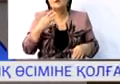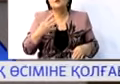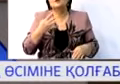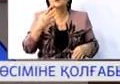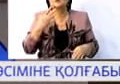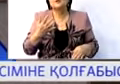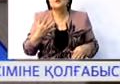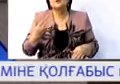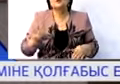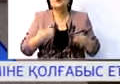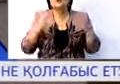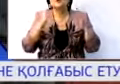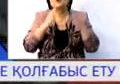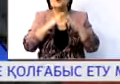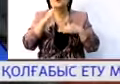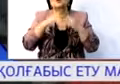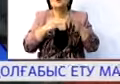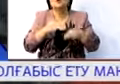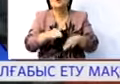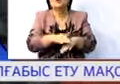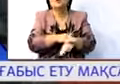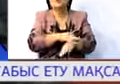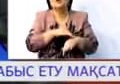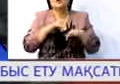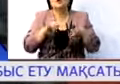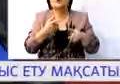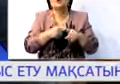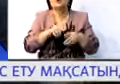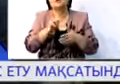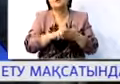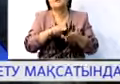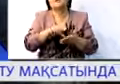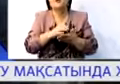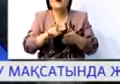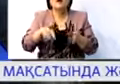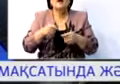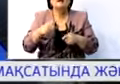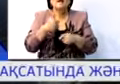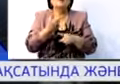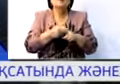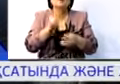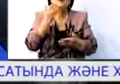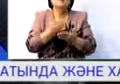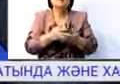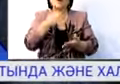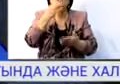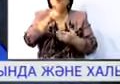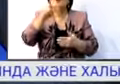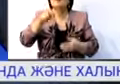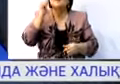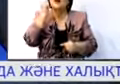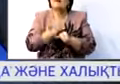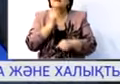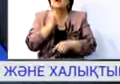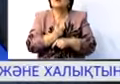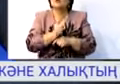ДСК-ның төрт тұрғын үй құрылысы өте баяу жүріп жатыр. Бұл себеп сол себептен болып тұр. Қала әкімі осы мәселеге қатысты жауапты мамандарға қатаң ескерту